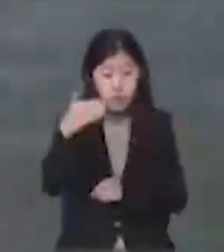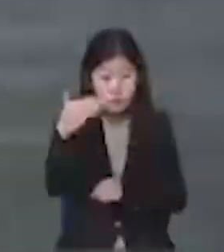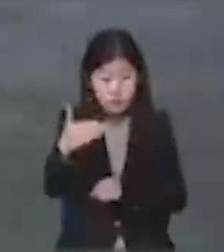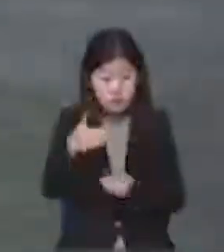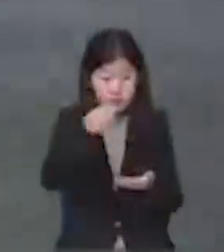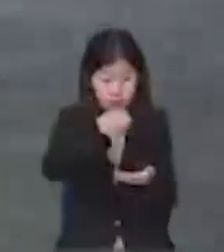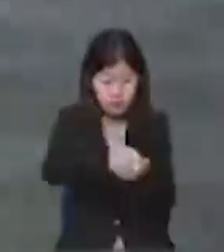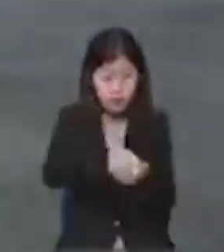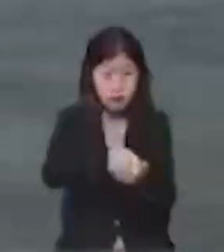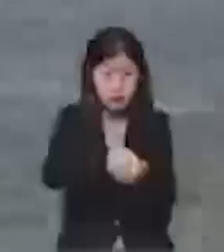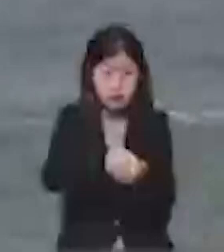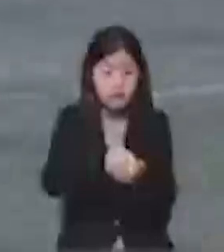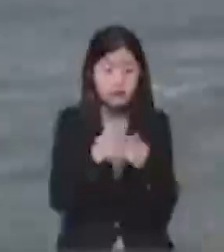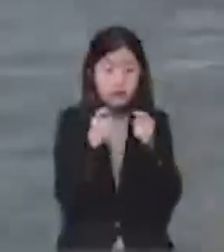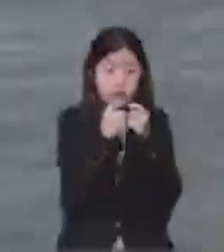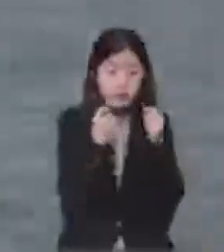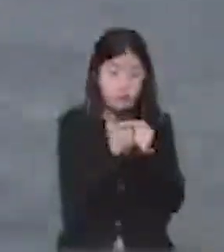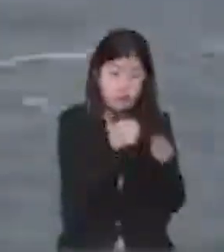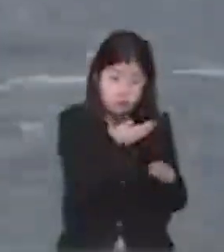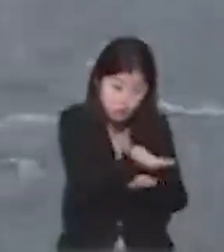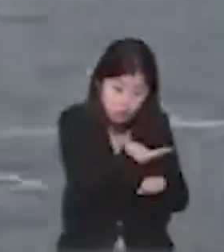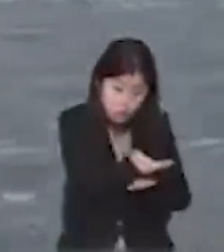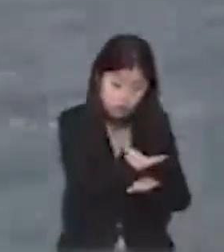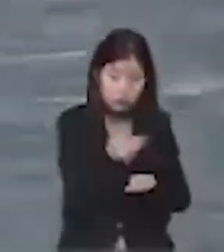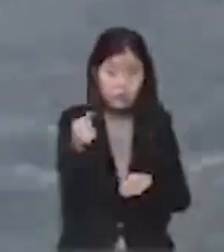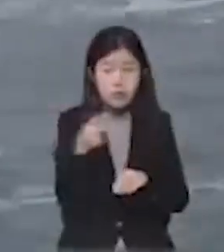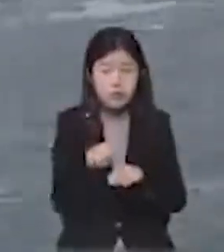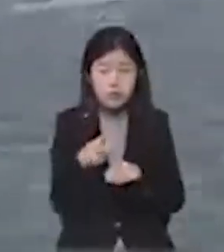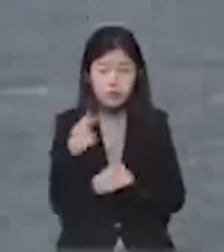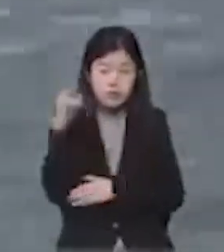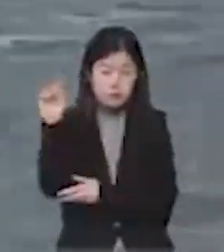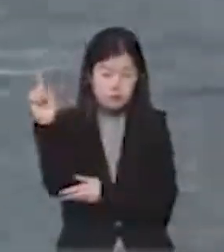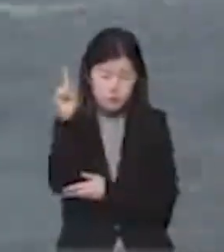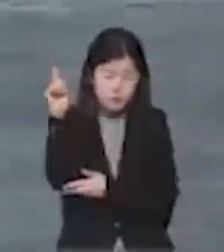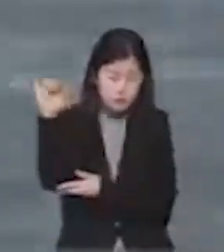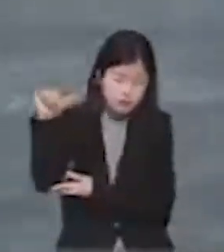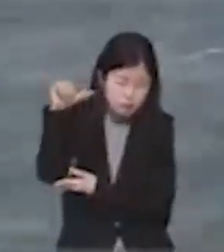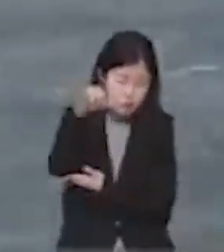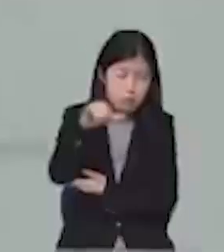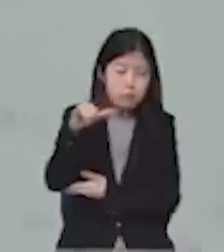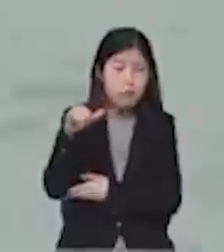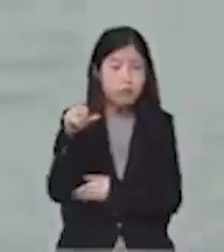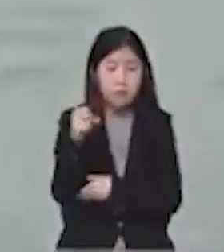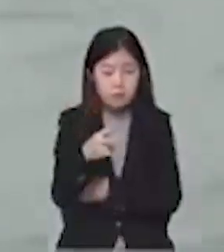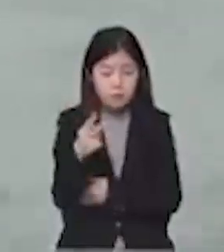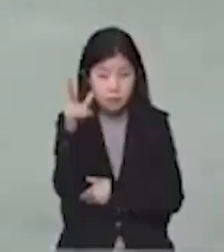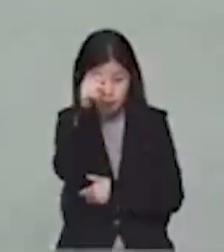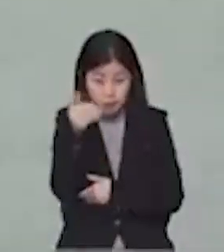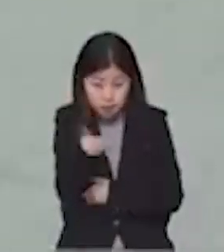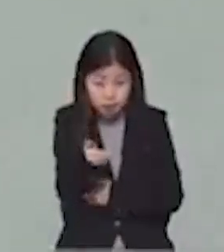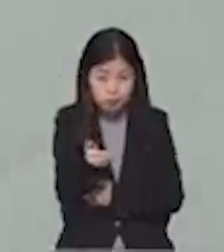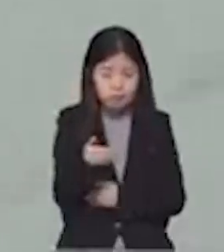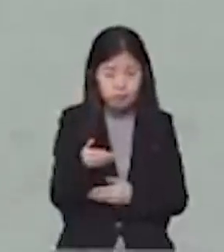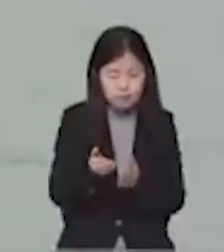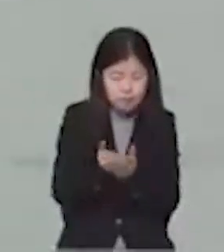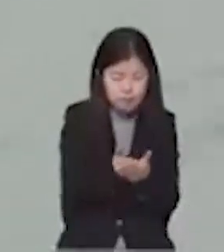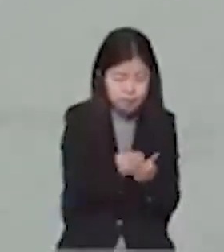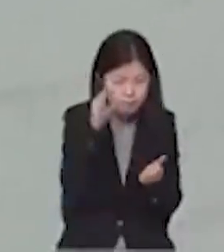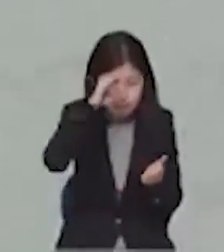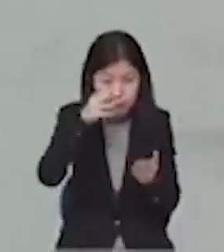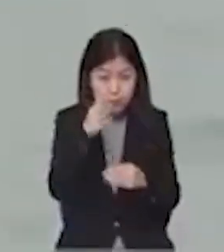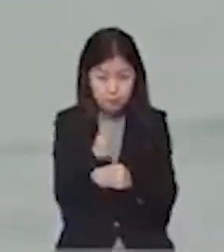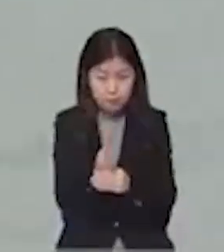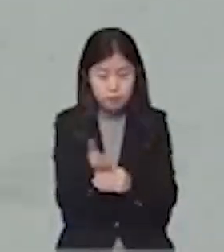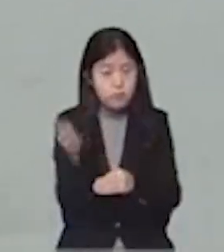9곳을 설정하고 민간어선과 해군함정, 항공기를 동원해 수색작업을 이어가고 있습니다. 하지만